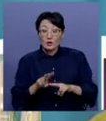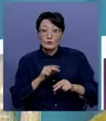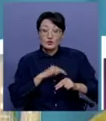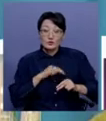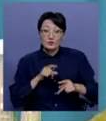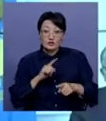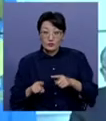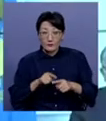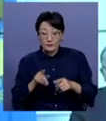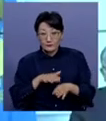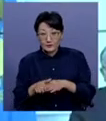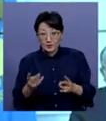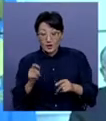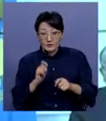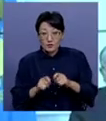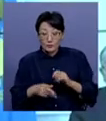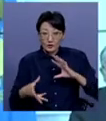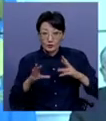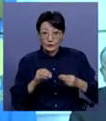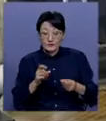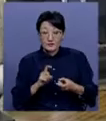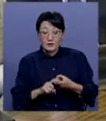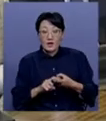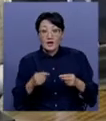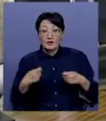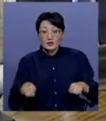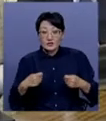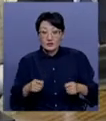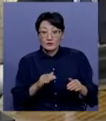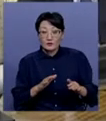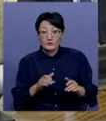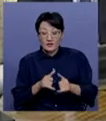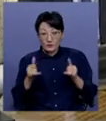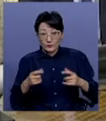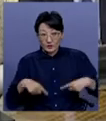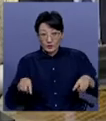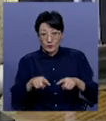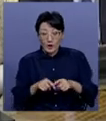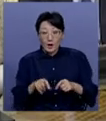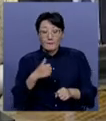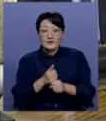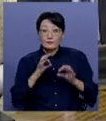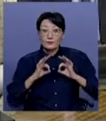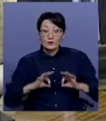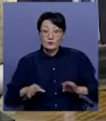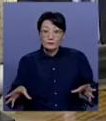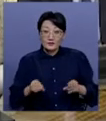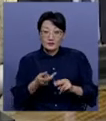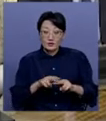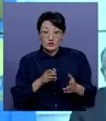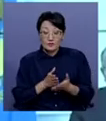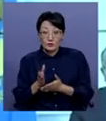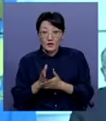жұмысты жылдамдату керек. Тексерулердің қорытындысы негізінде қаржы нарығын реттеу және дамыту агенттігіне бас прокуратурамен бірлесіп, аталған